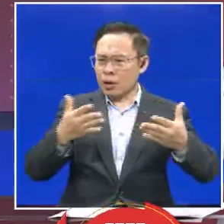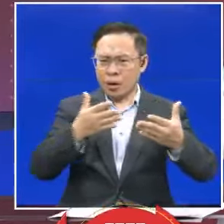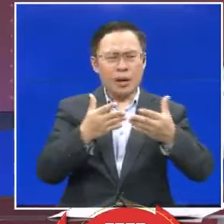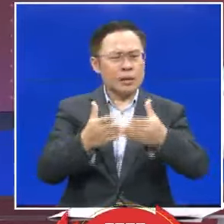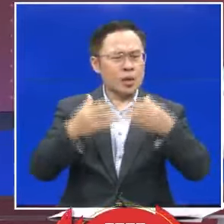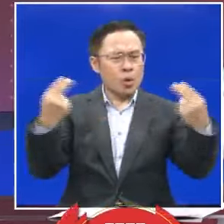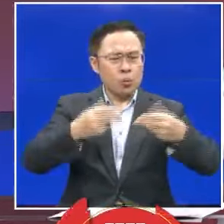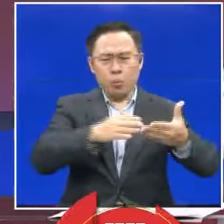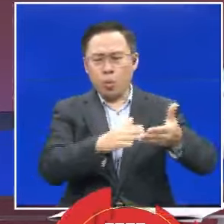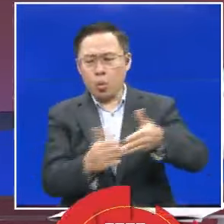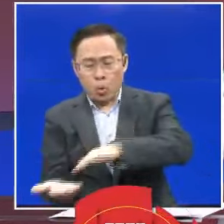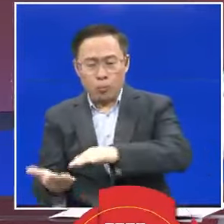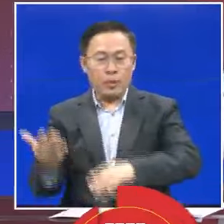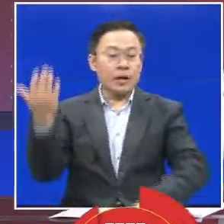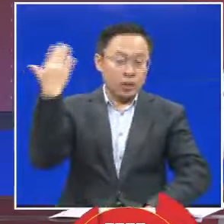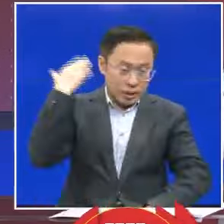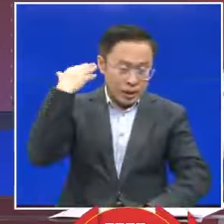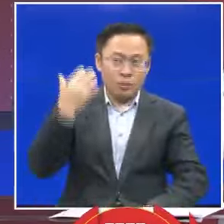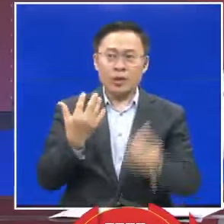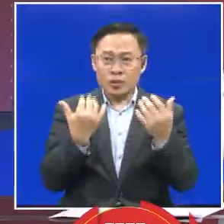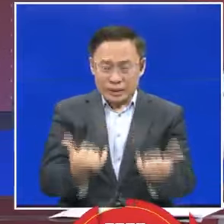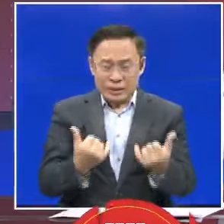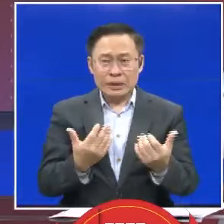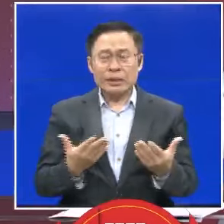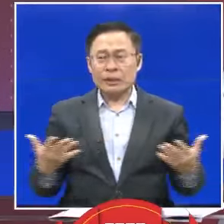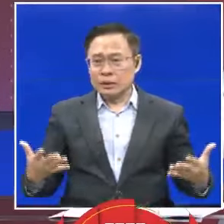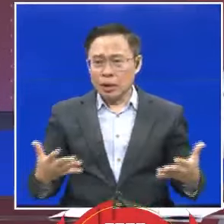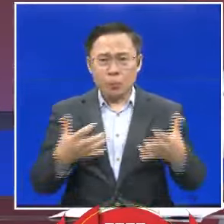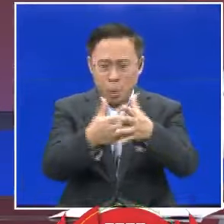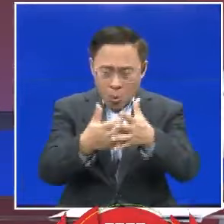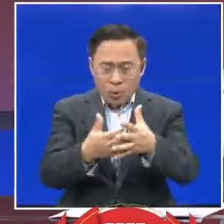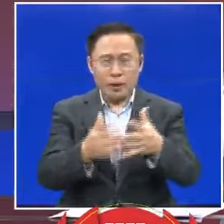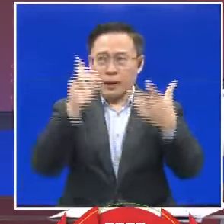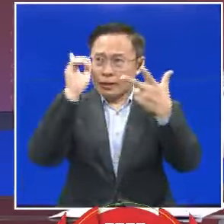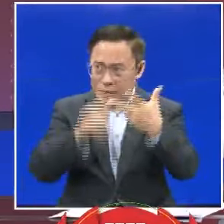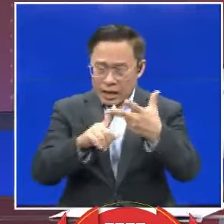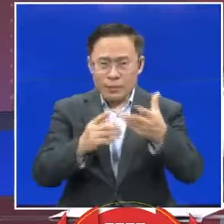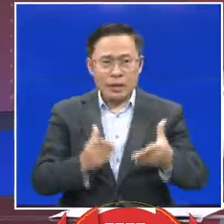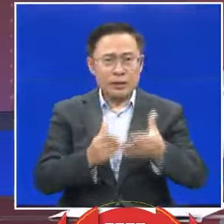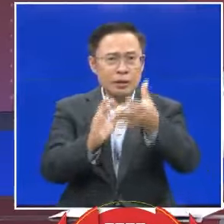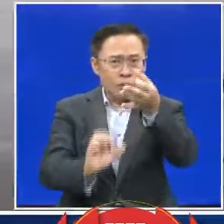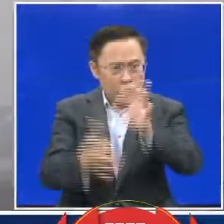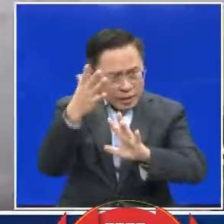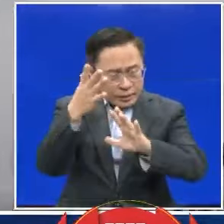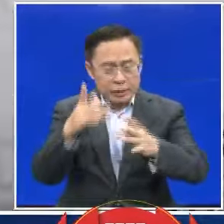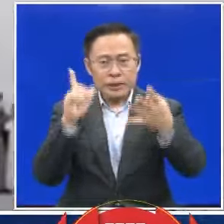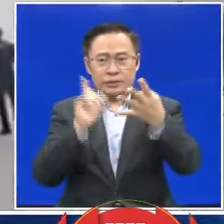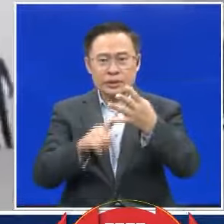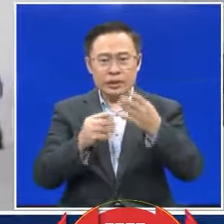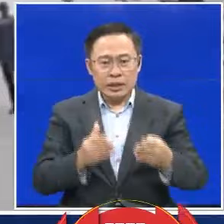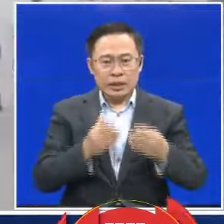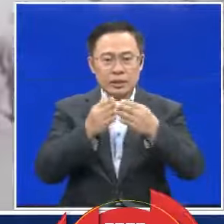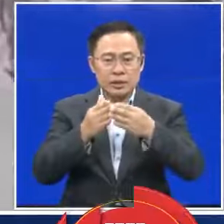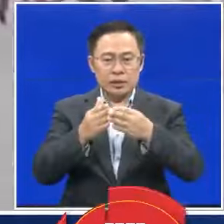ก็มีกระสุนปืนใหญ่ลั่นหลายคนก็ถามนี่มันกระสุนปืนใหญ่นะมันไม่ใช่ประทัดมันจะลั่นไปได้ยังไงเกิดที่คน